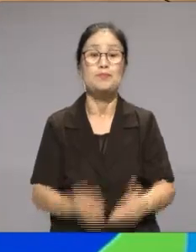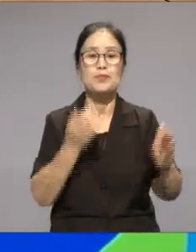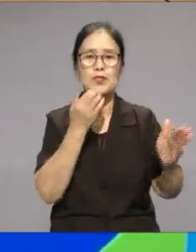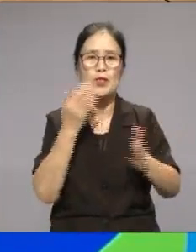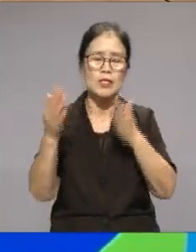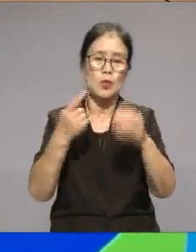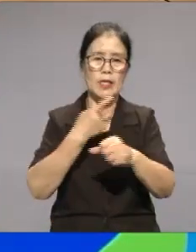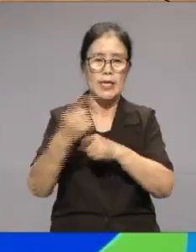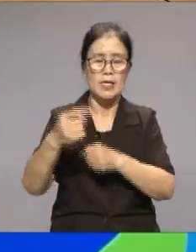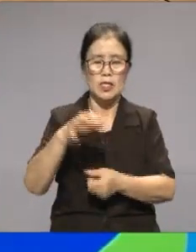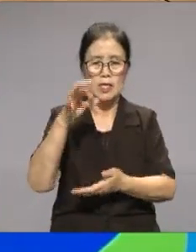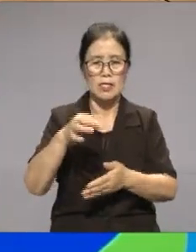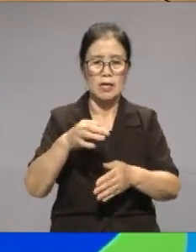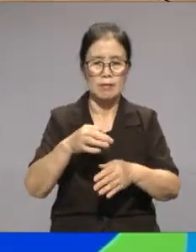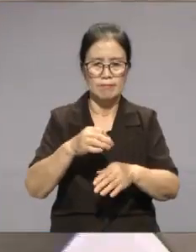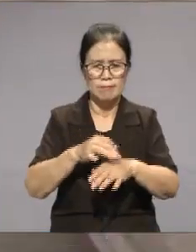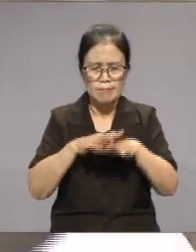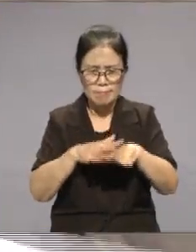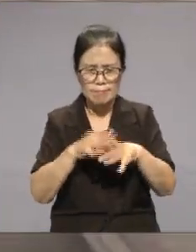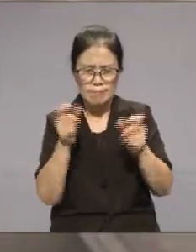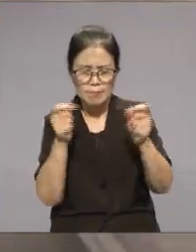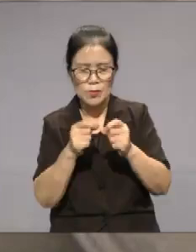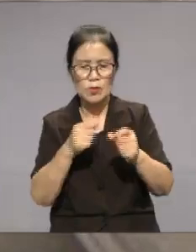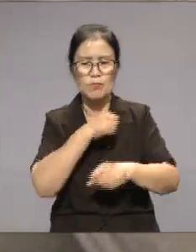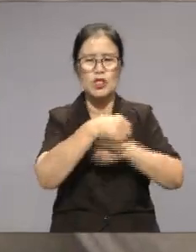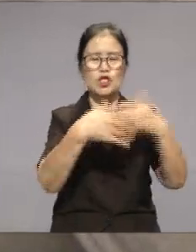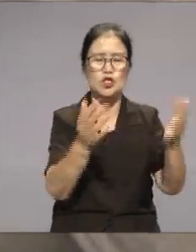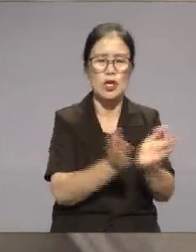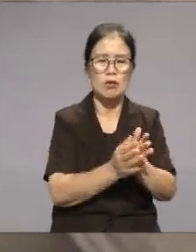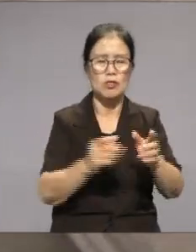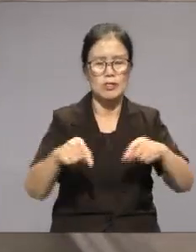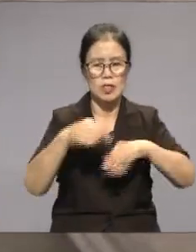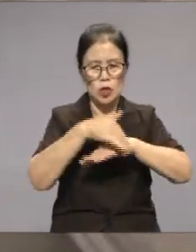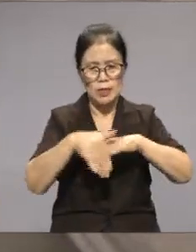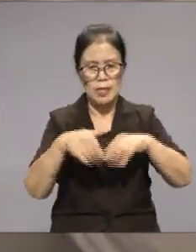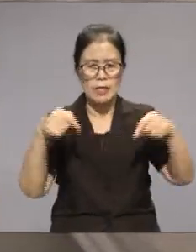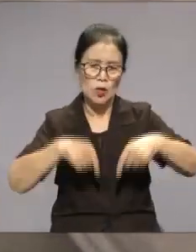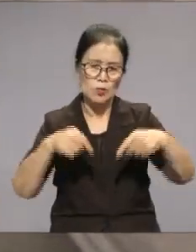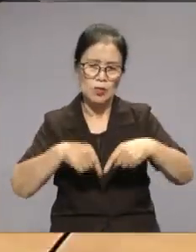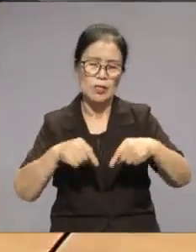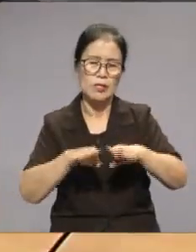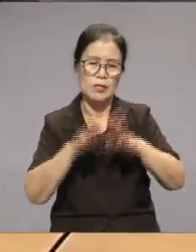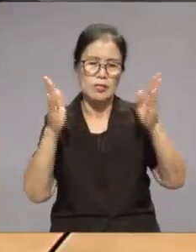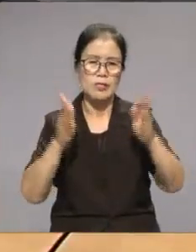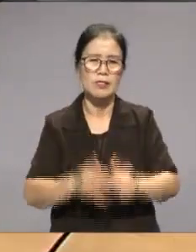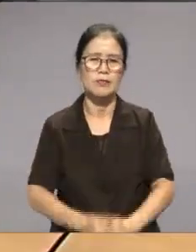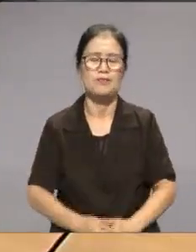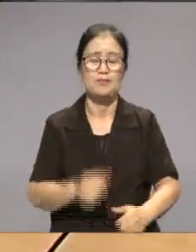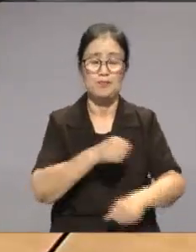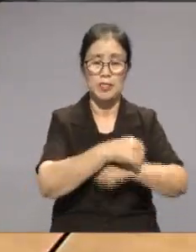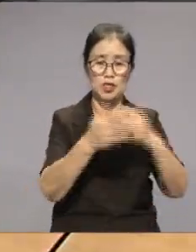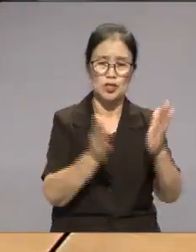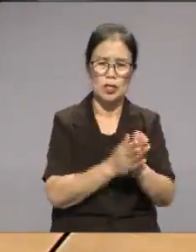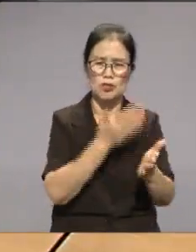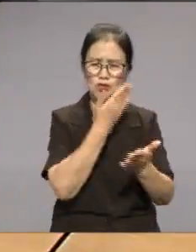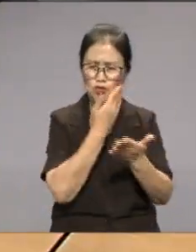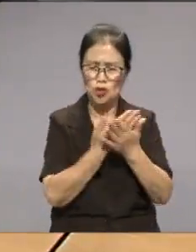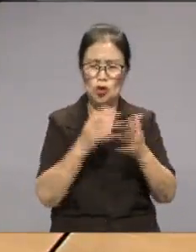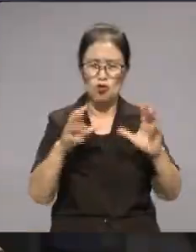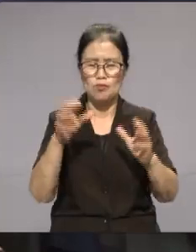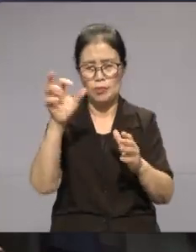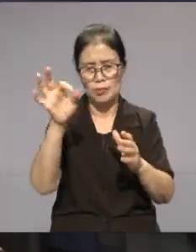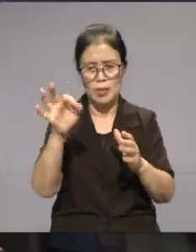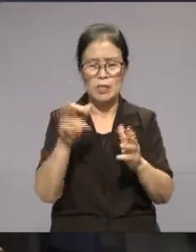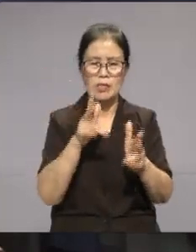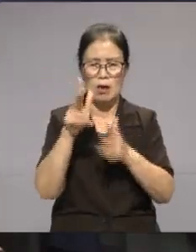경기도가 내년 예산 편성을 앞두고 더불어민주당과 정책협의회를 개최했습니다. 민주당의 주요 국비사업